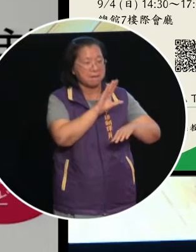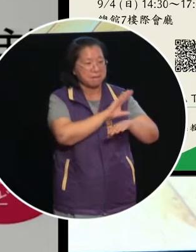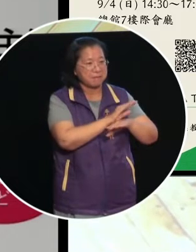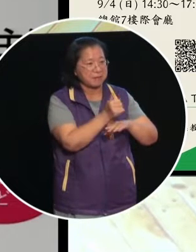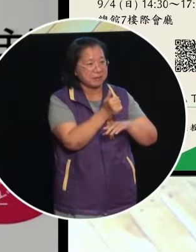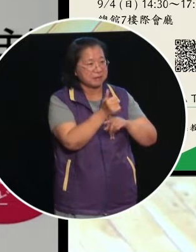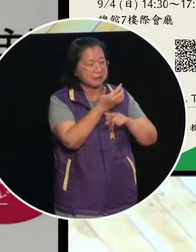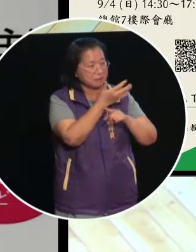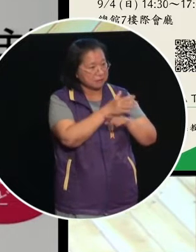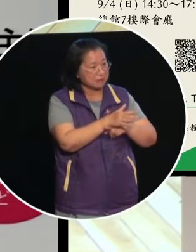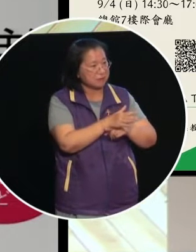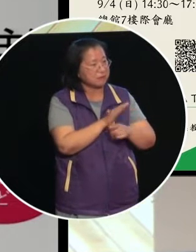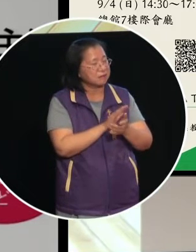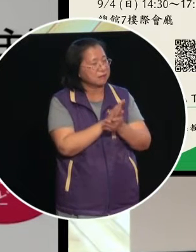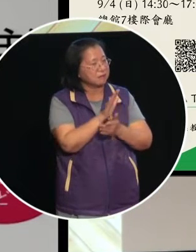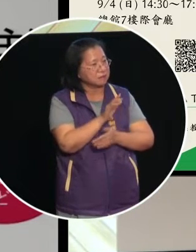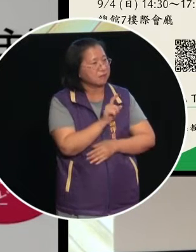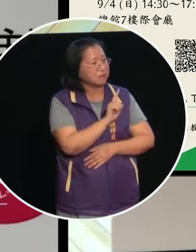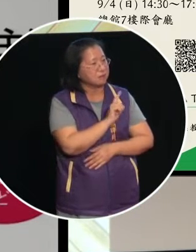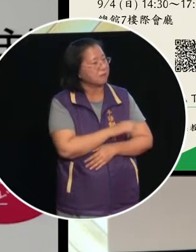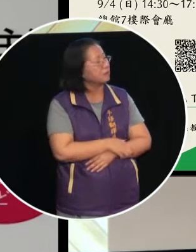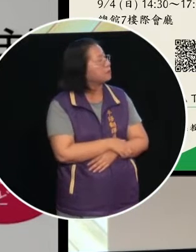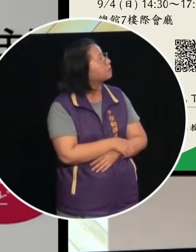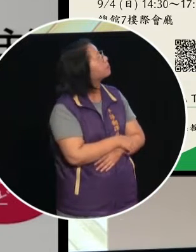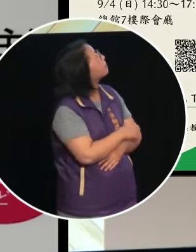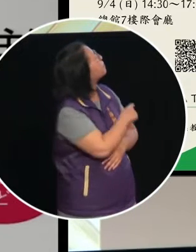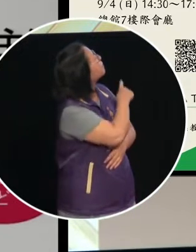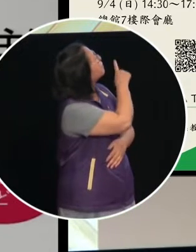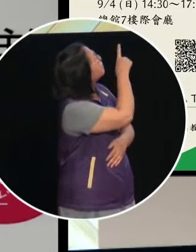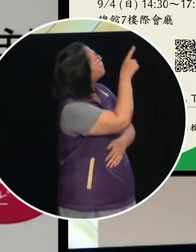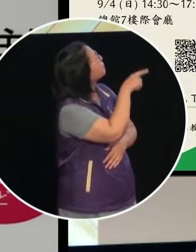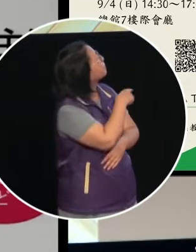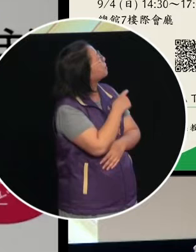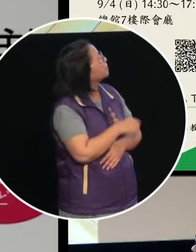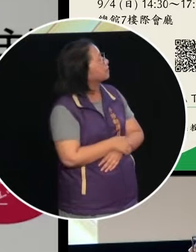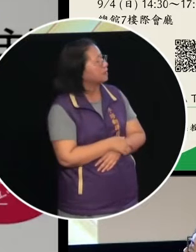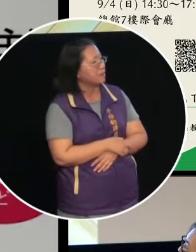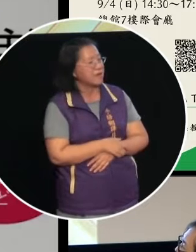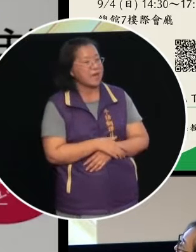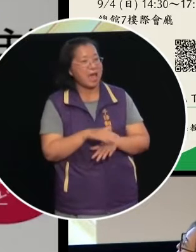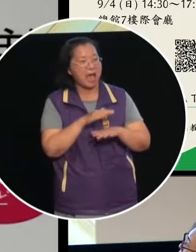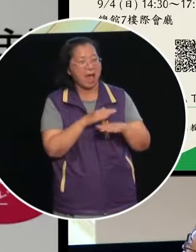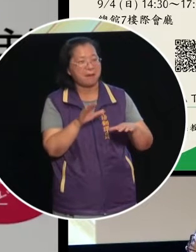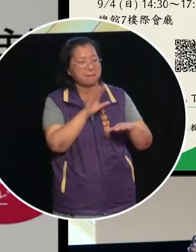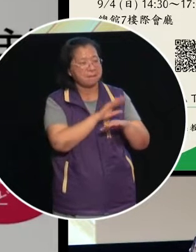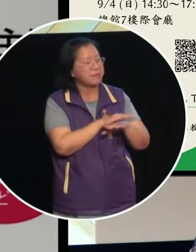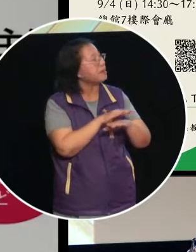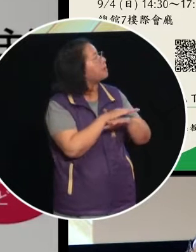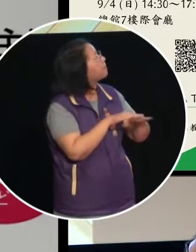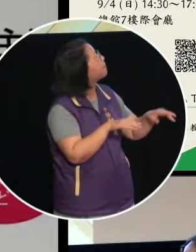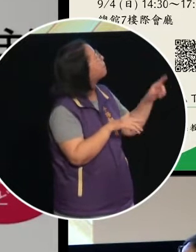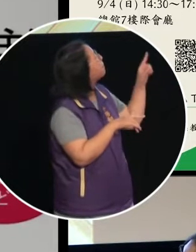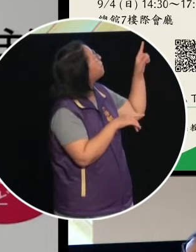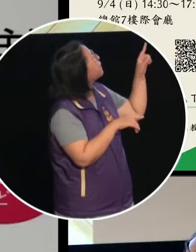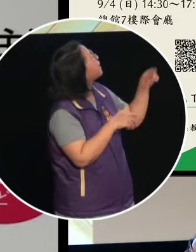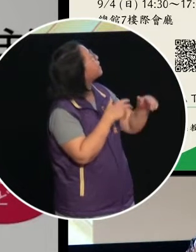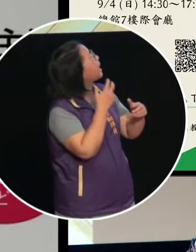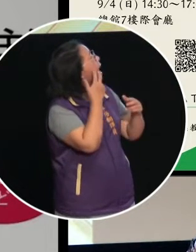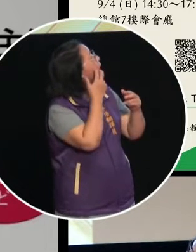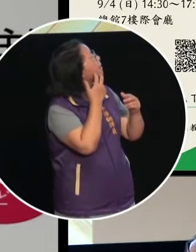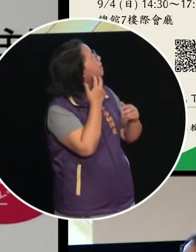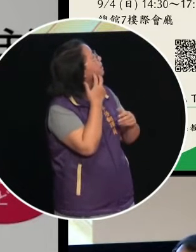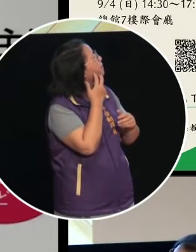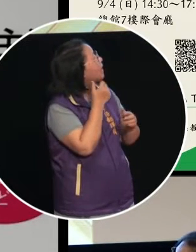呢，日本的主流自民党的主流政治是基本上是安倍派、岸田派、麻生派